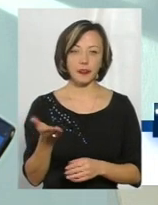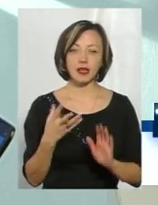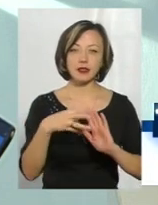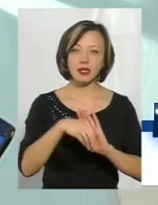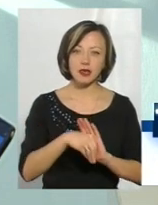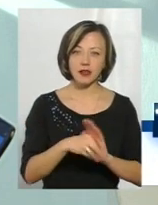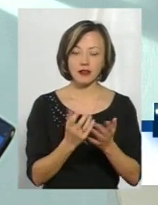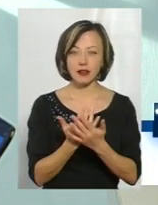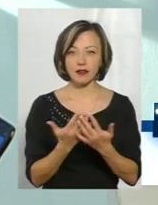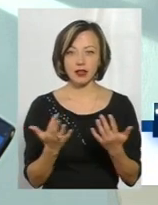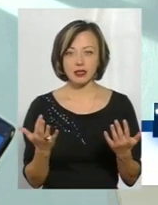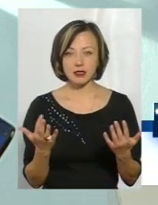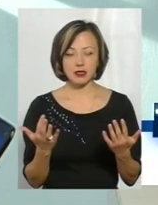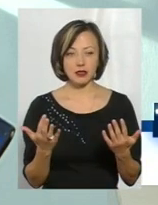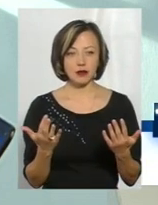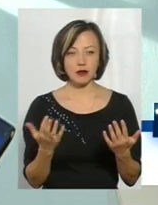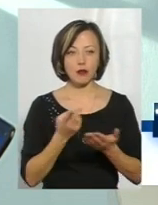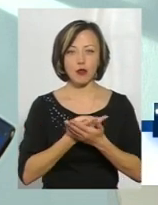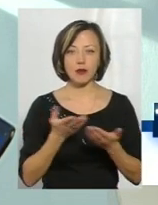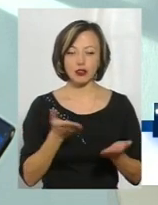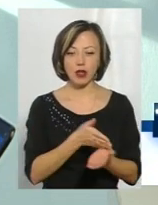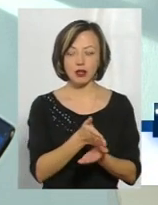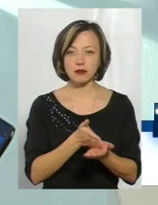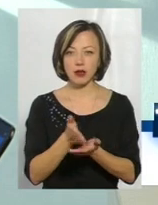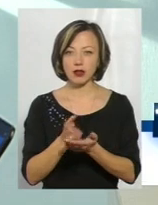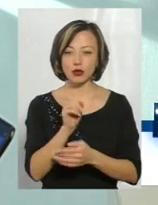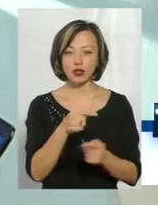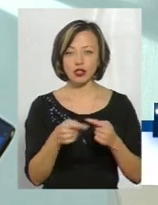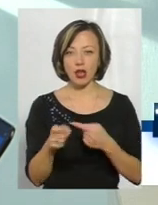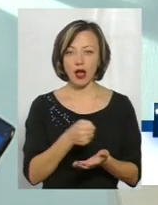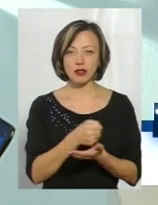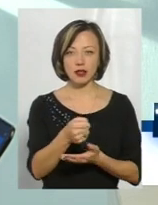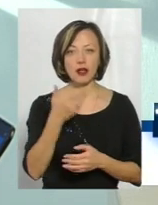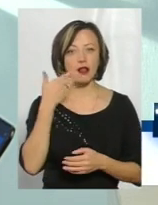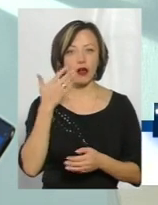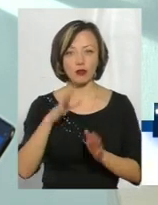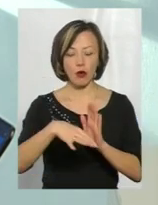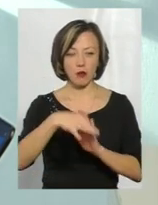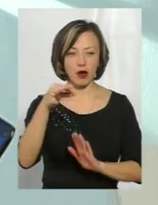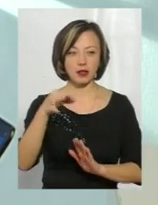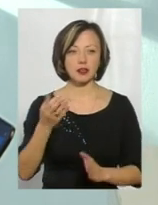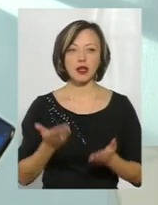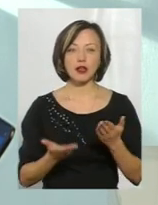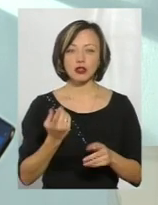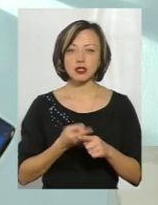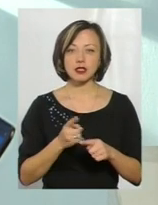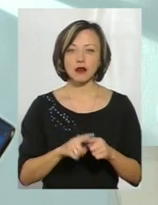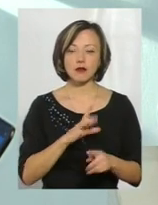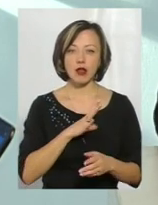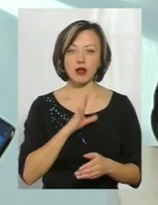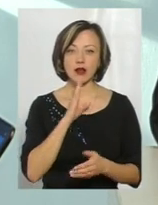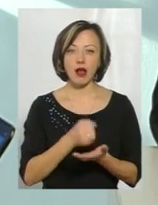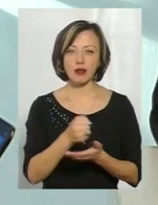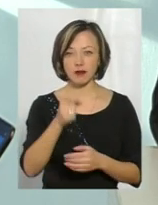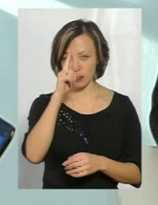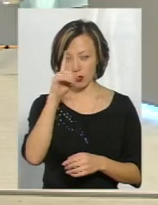задіяний там у різних публічних аспектах той чи інший кандидат, тобто наскільки легше йому буде обратись. Якщо це була б якась кандидатка, яка